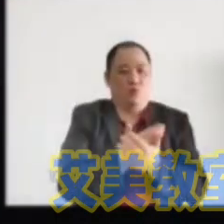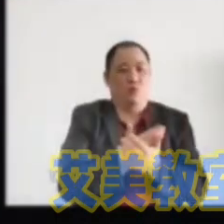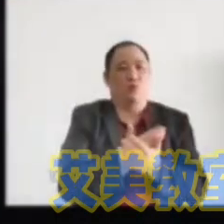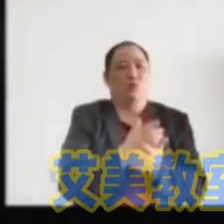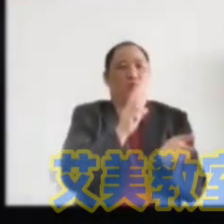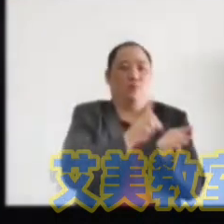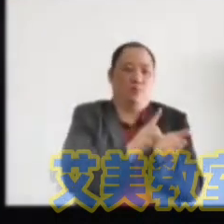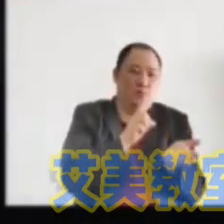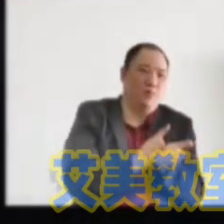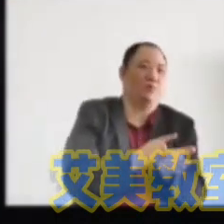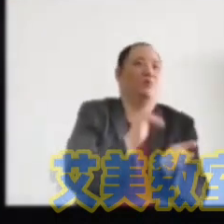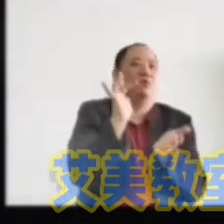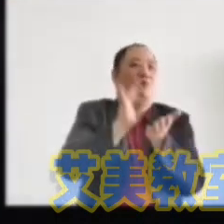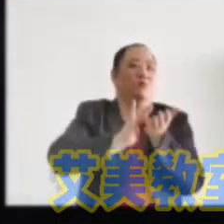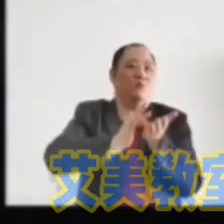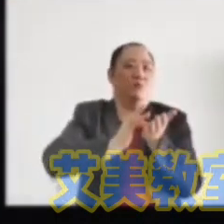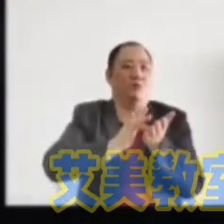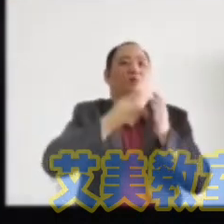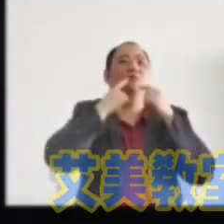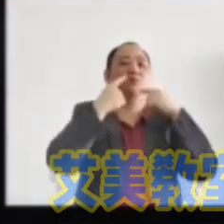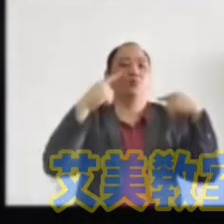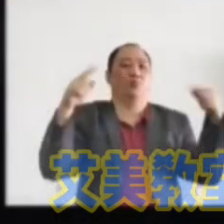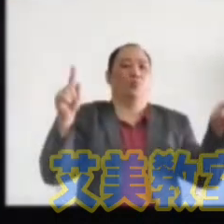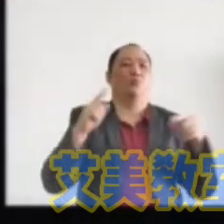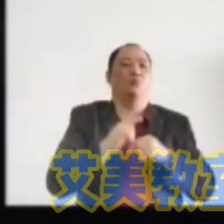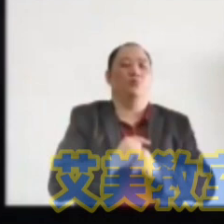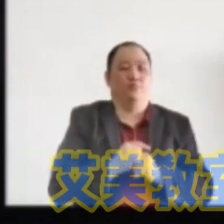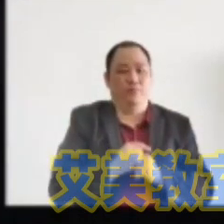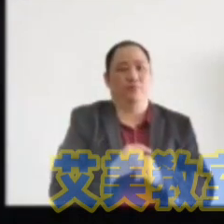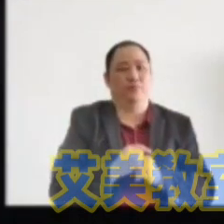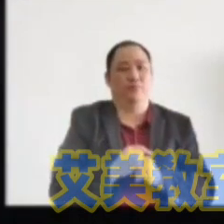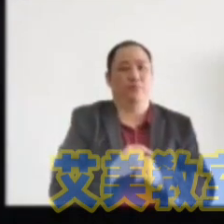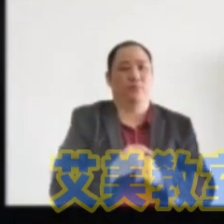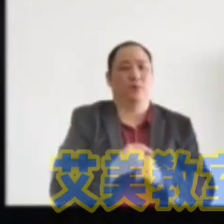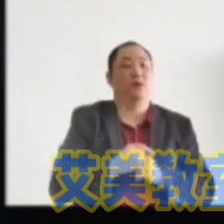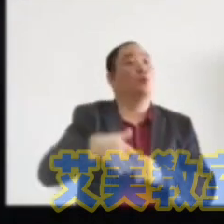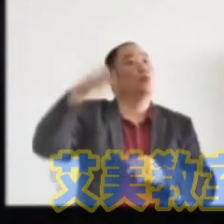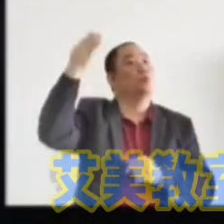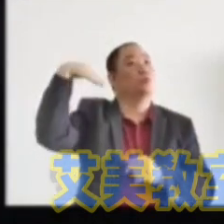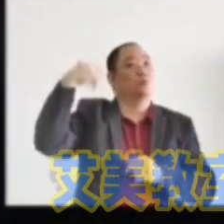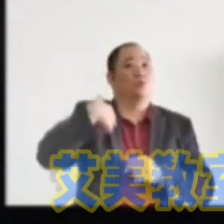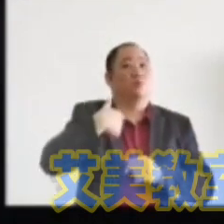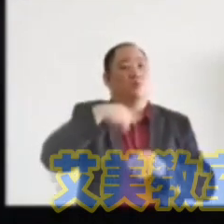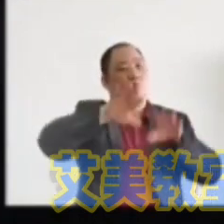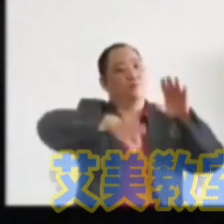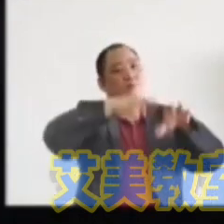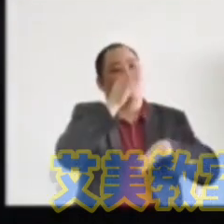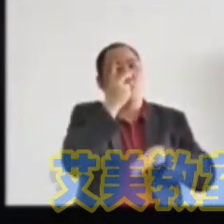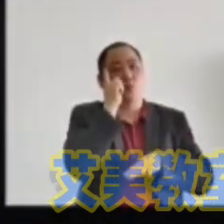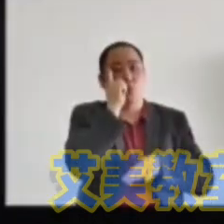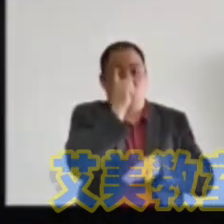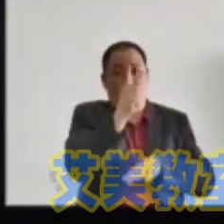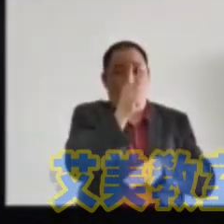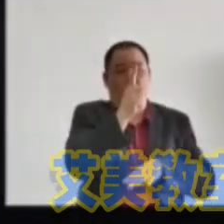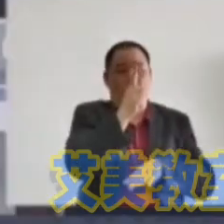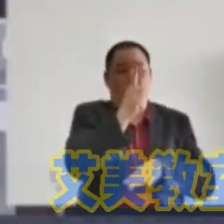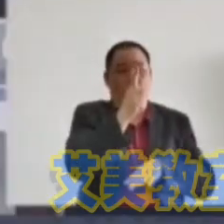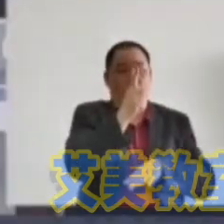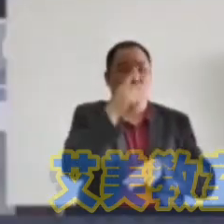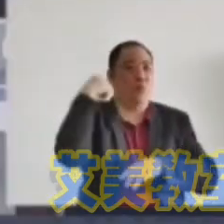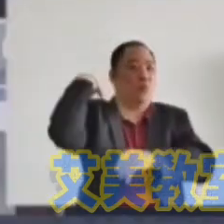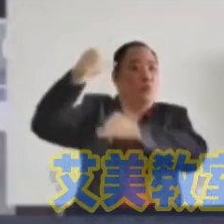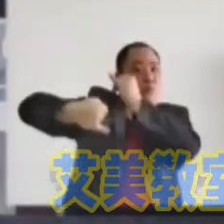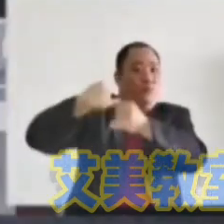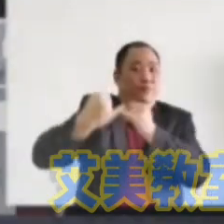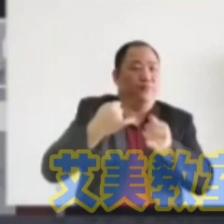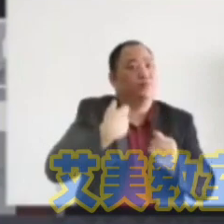过 PubMed 的这些文章、这些论文、医学论文。那时候总共只有13篇论文，那个时候我已经觉得非